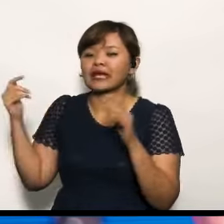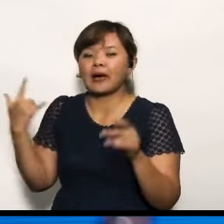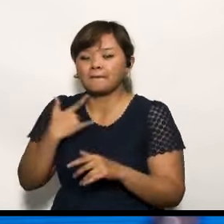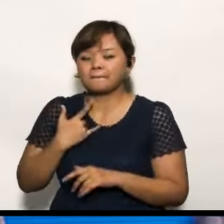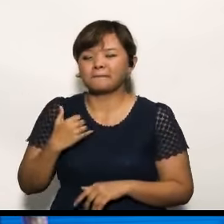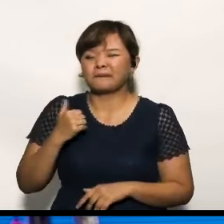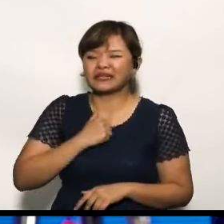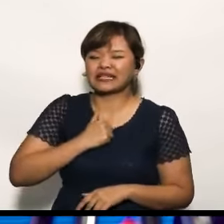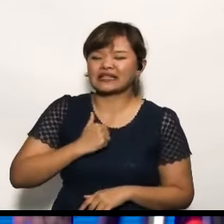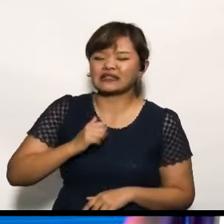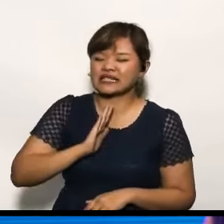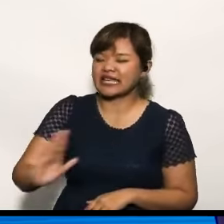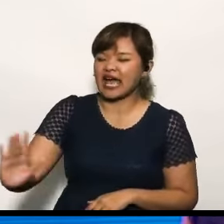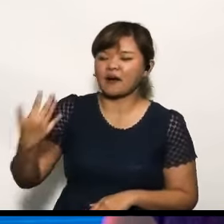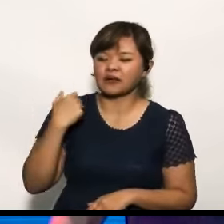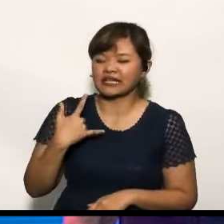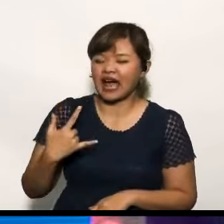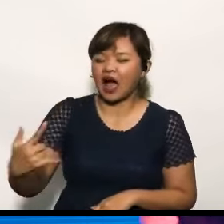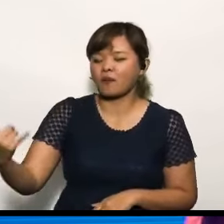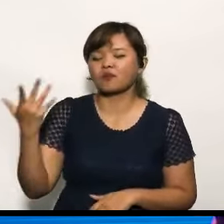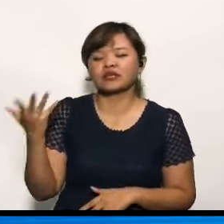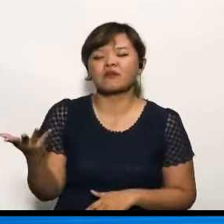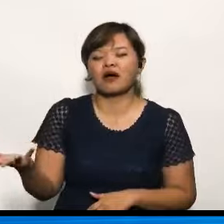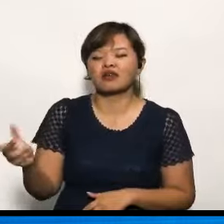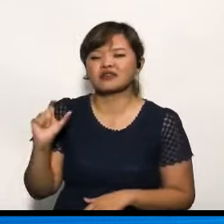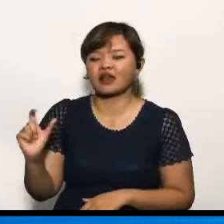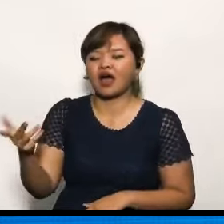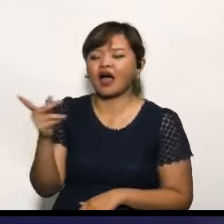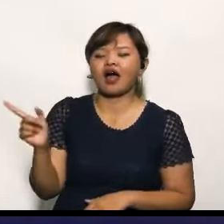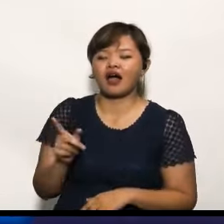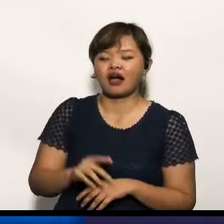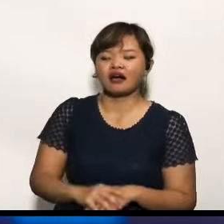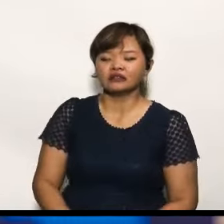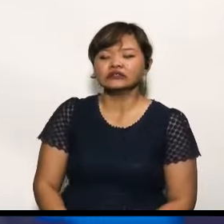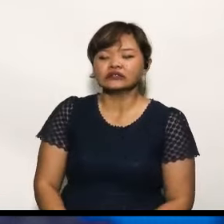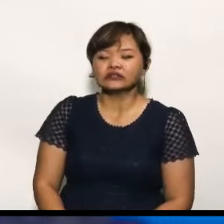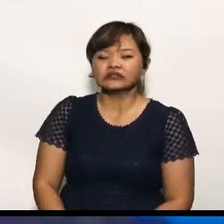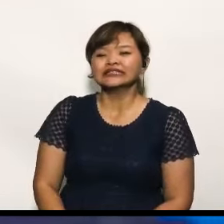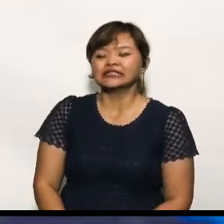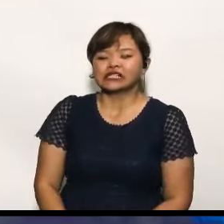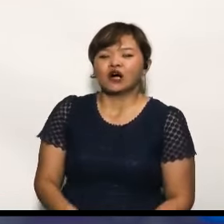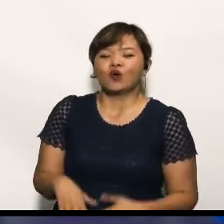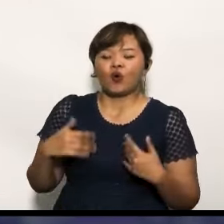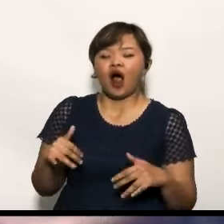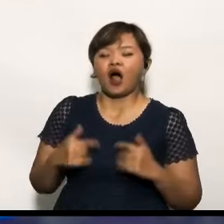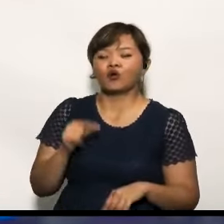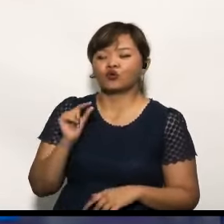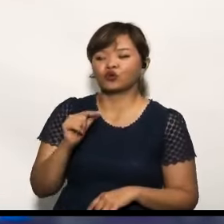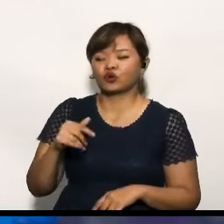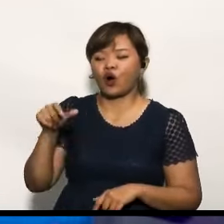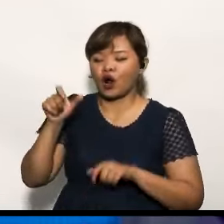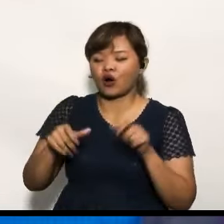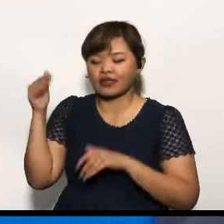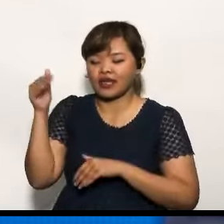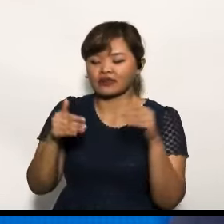Ada satu orang pernah cerita sama saya, itu gereja kita ya harus wow, biar banyak orang